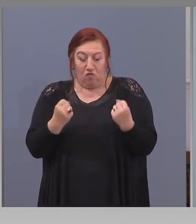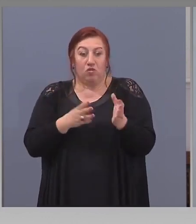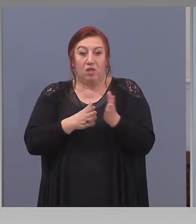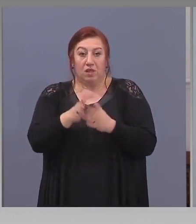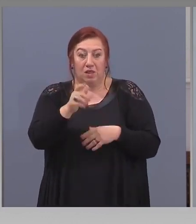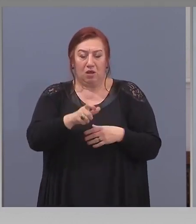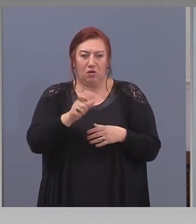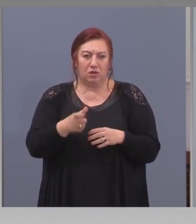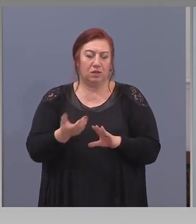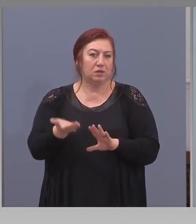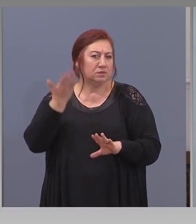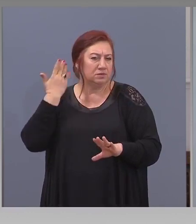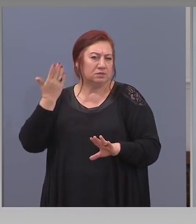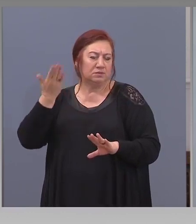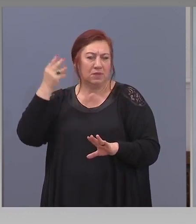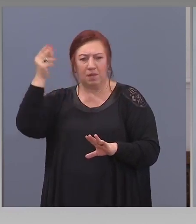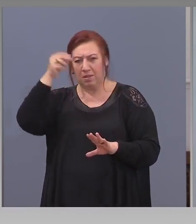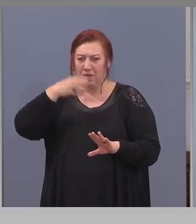България била на войни.